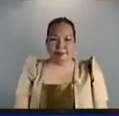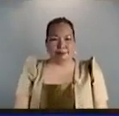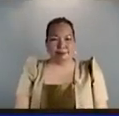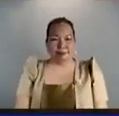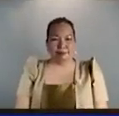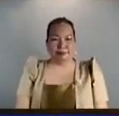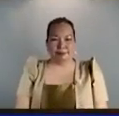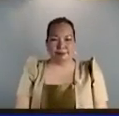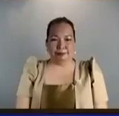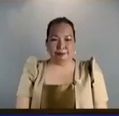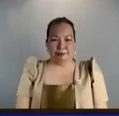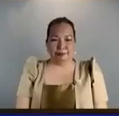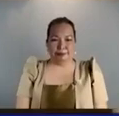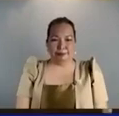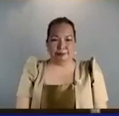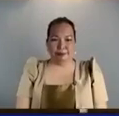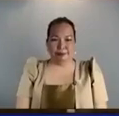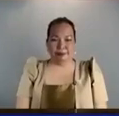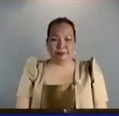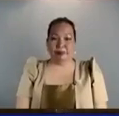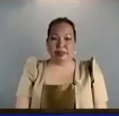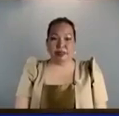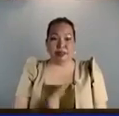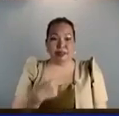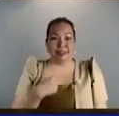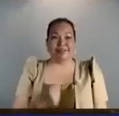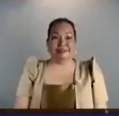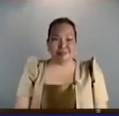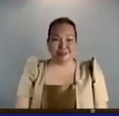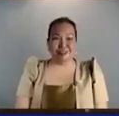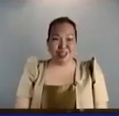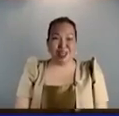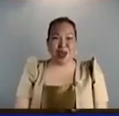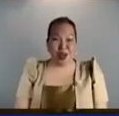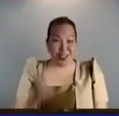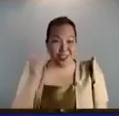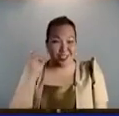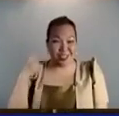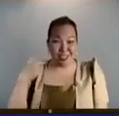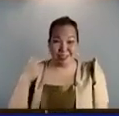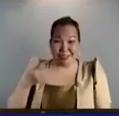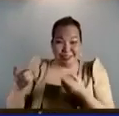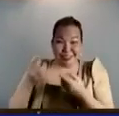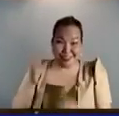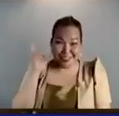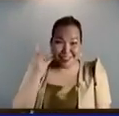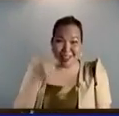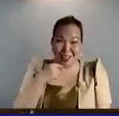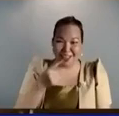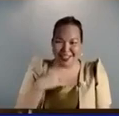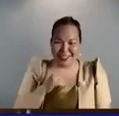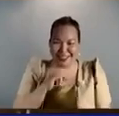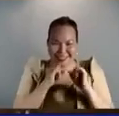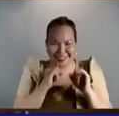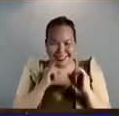Annotate lang, tapos i-describe lang, tapos thank you. Kasi mag-company na tayo na ako. Baka narinig nyo rin po yun. Ha? Yun po ay ang aming floor director. Nagbibigay naman ng instruction.